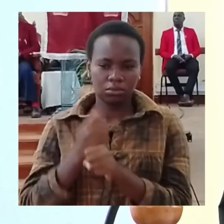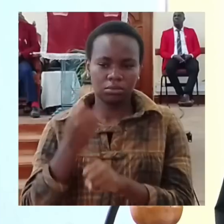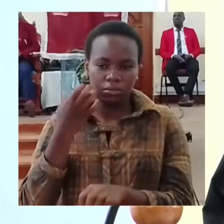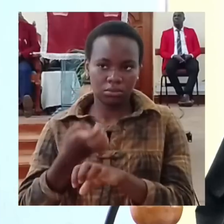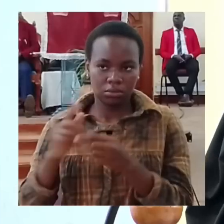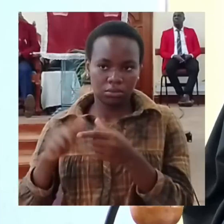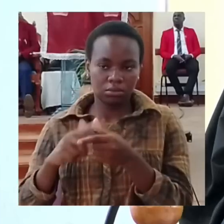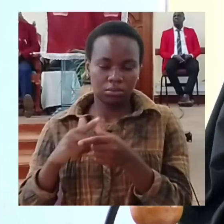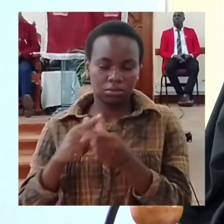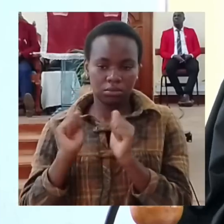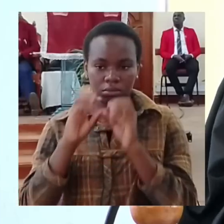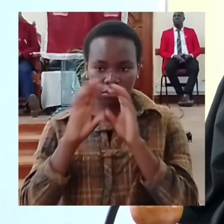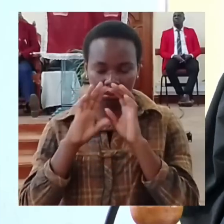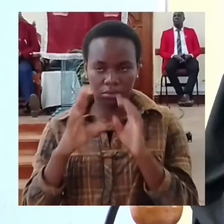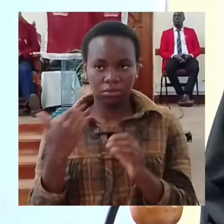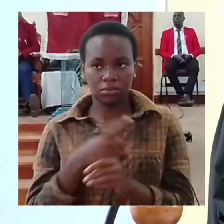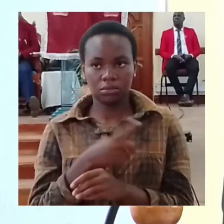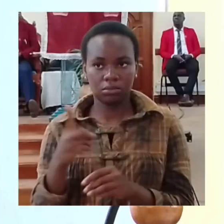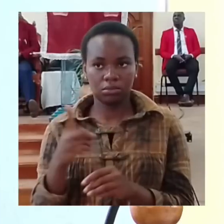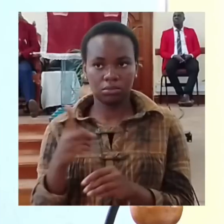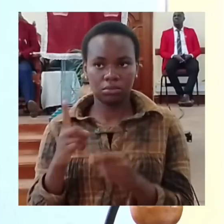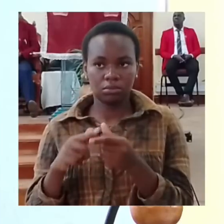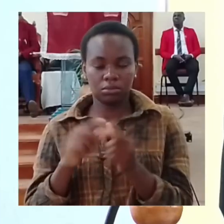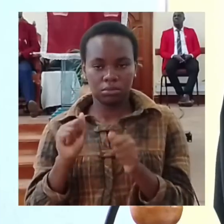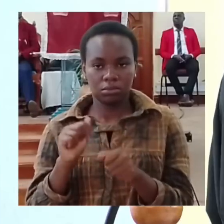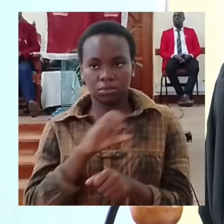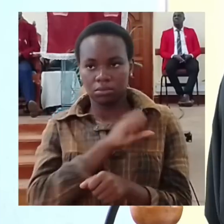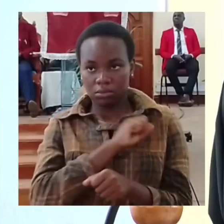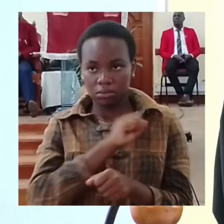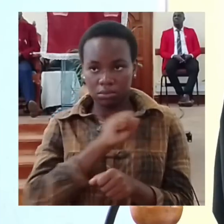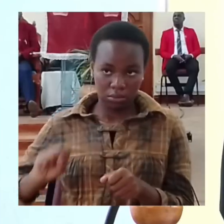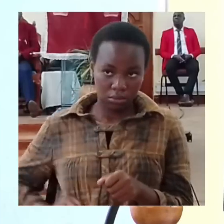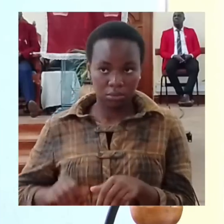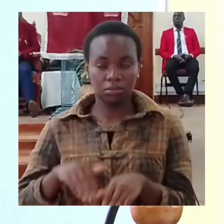moko maitu. Saulu ni aremirwo ni gweterera Ngai,